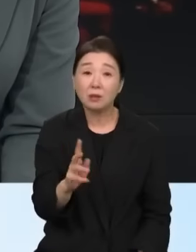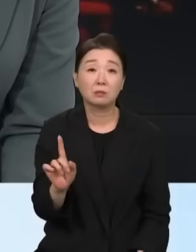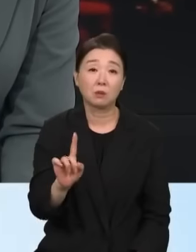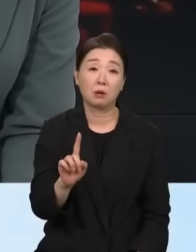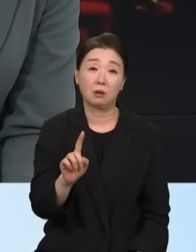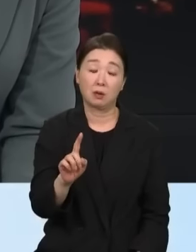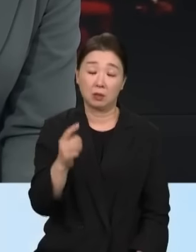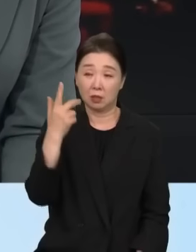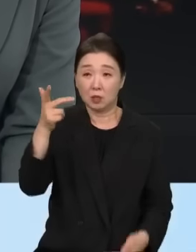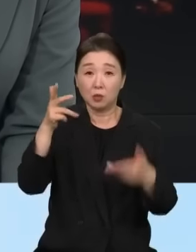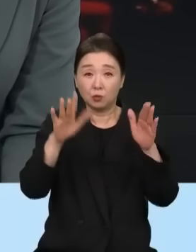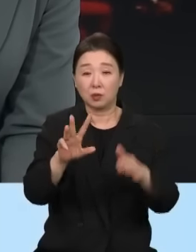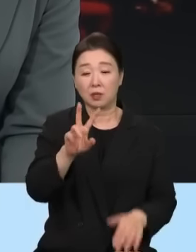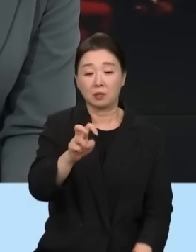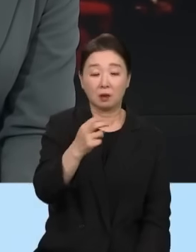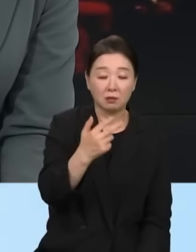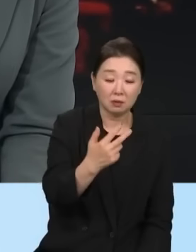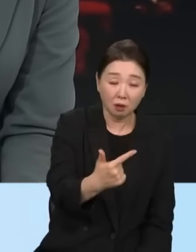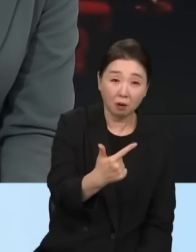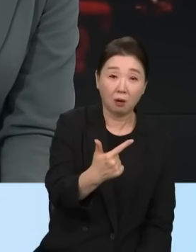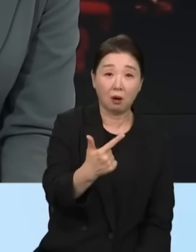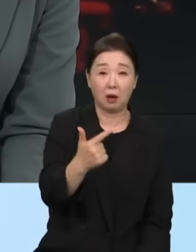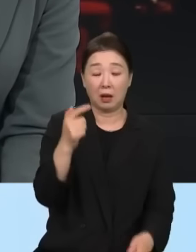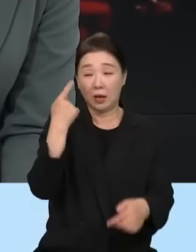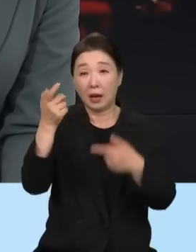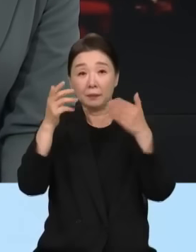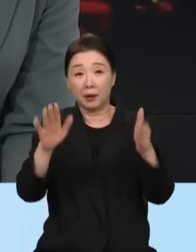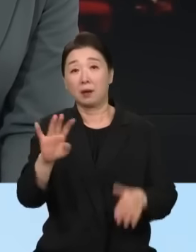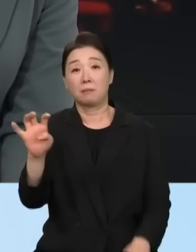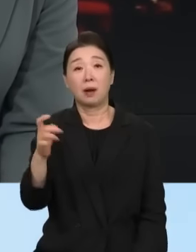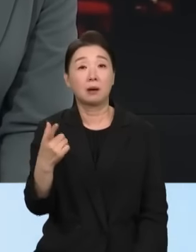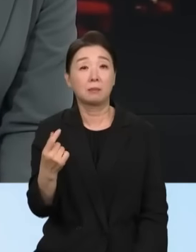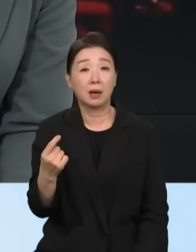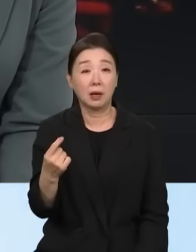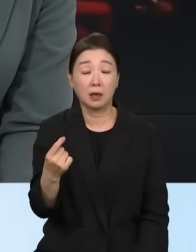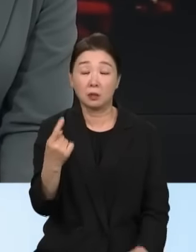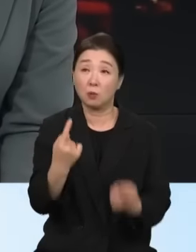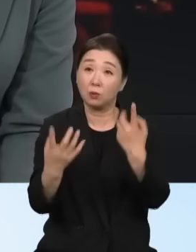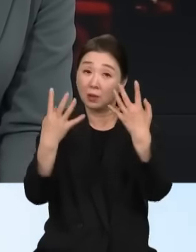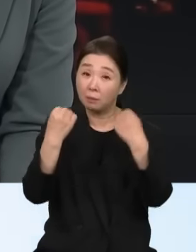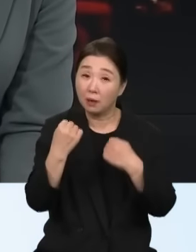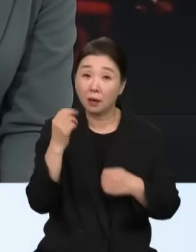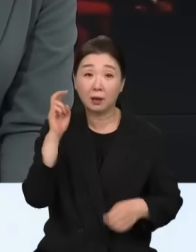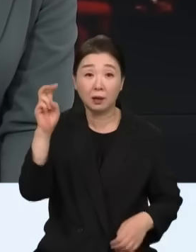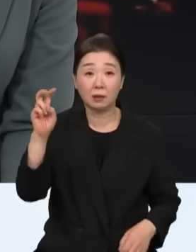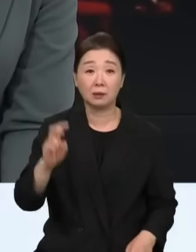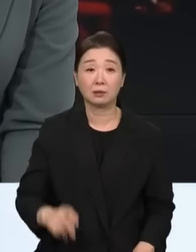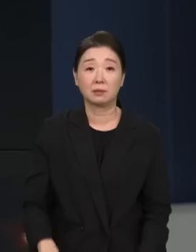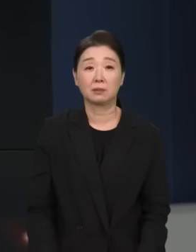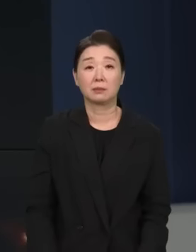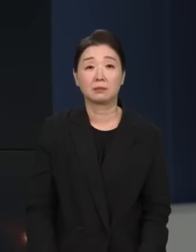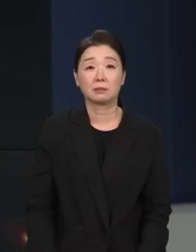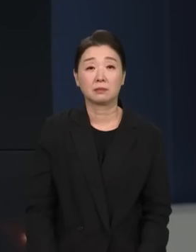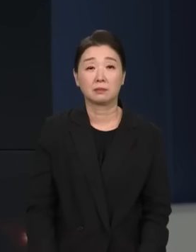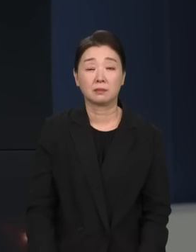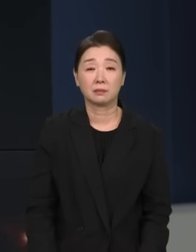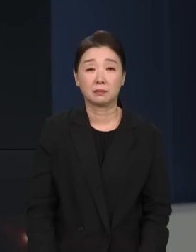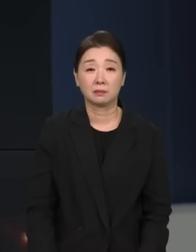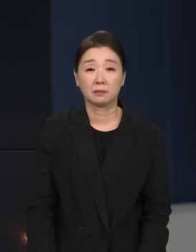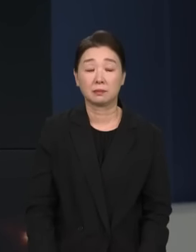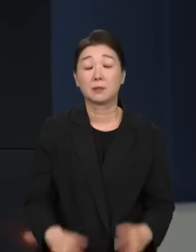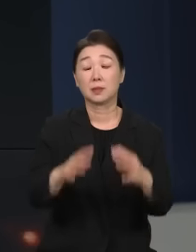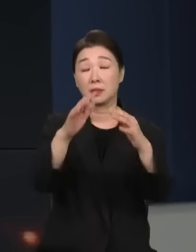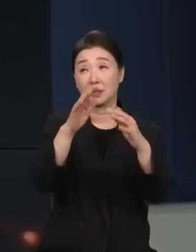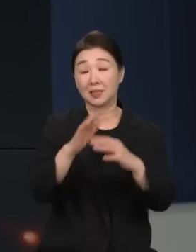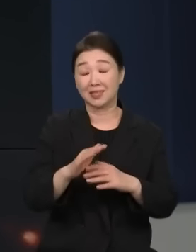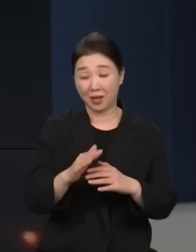주일 36 차례 한달사이 마 차례라고 했는데 그것보다 더 많을 수 있는 거 아닙니까네 수한